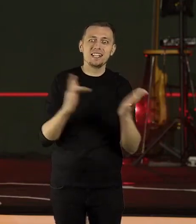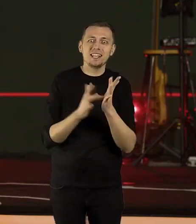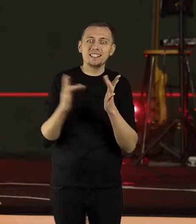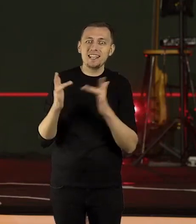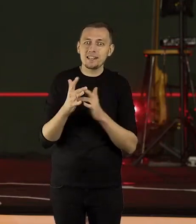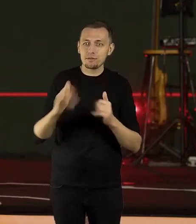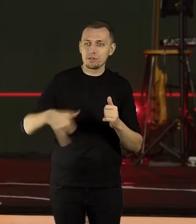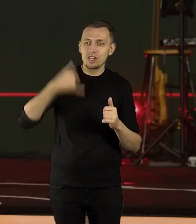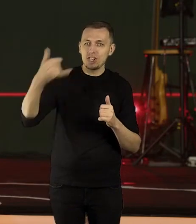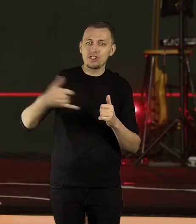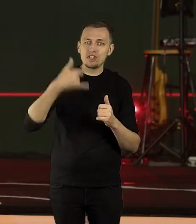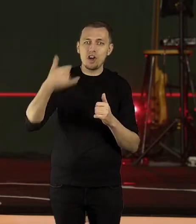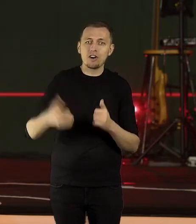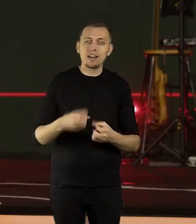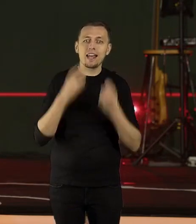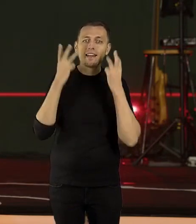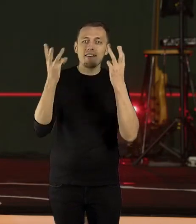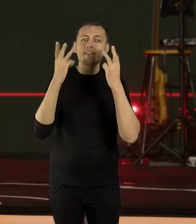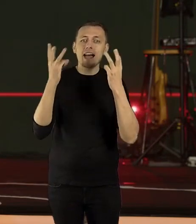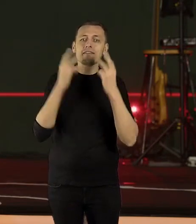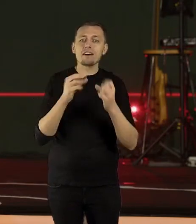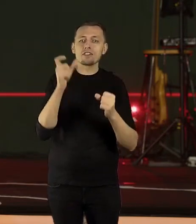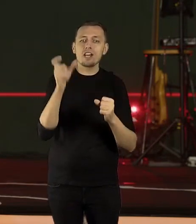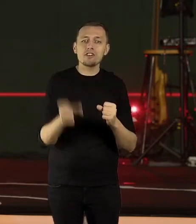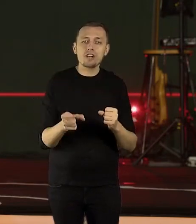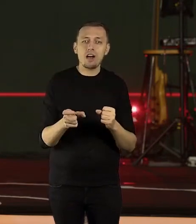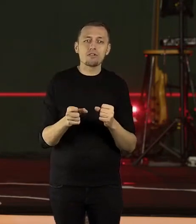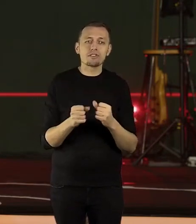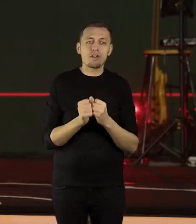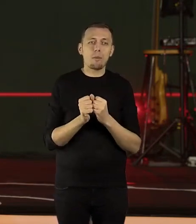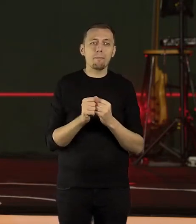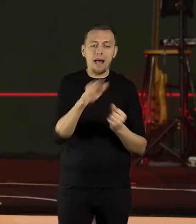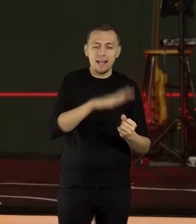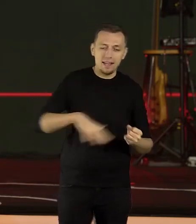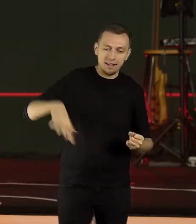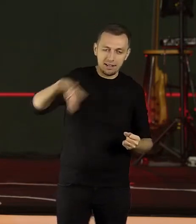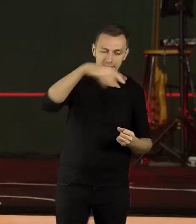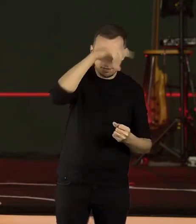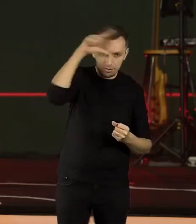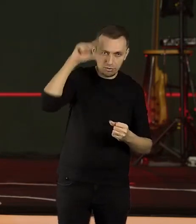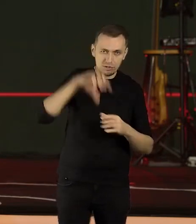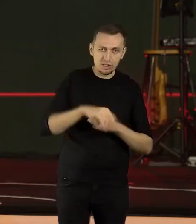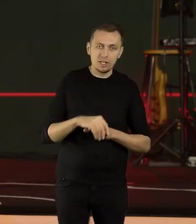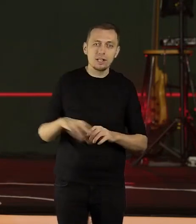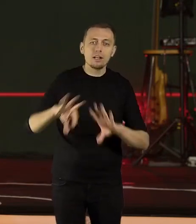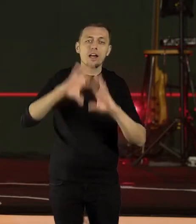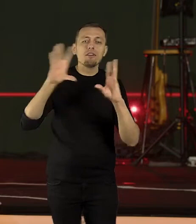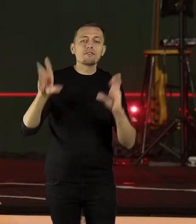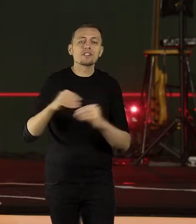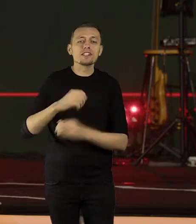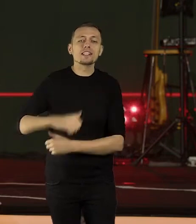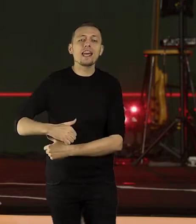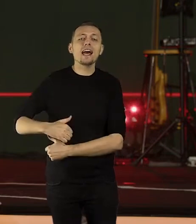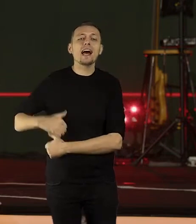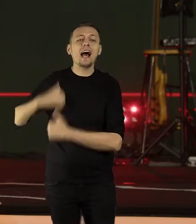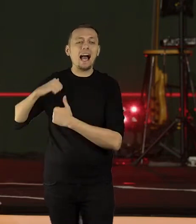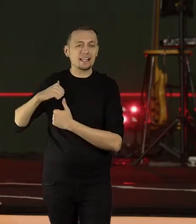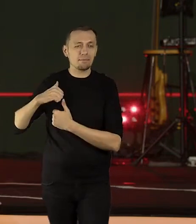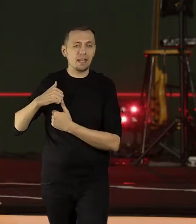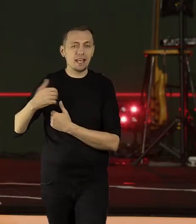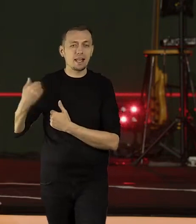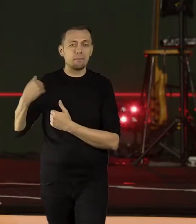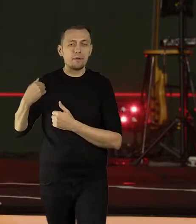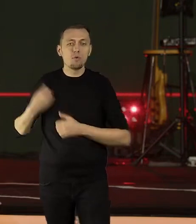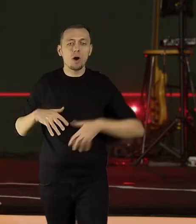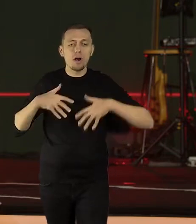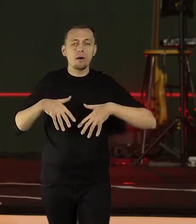Jest przywódcą całej sztafety postępu na tym świecie. Wszystkie armie, które kiedykolwiek maszerowały,